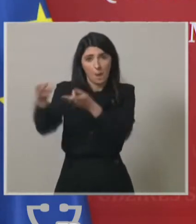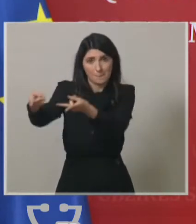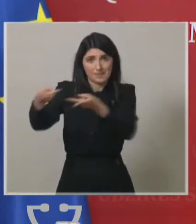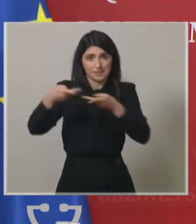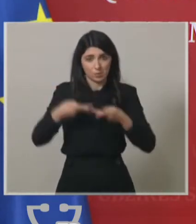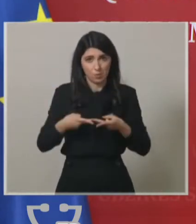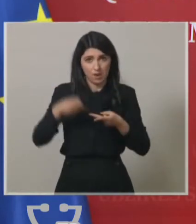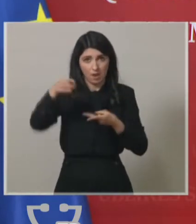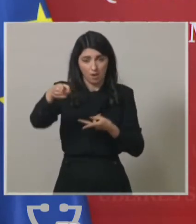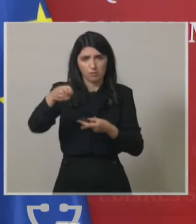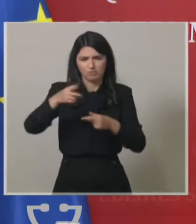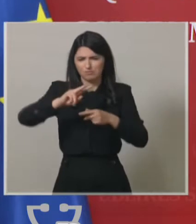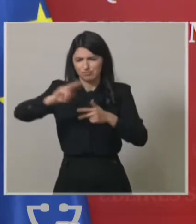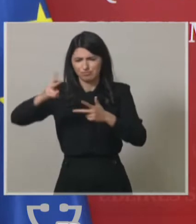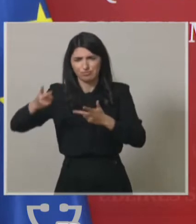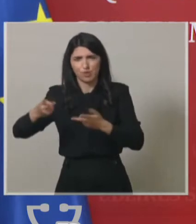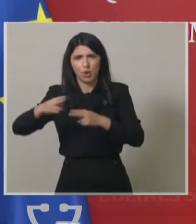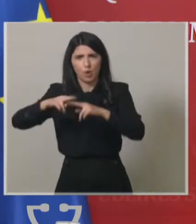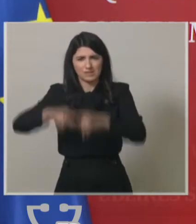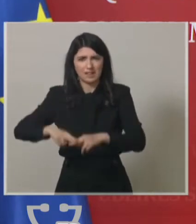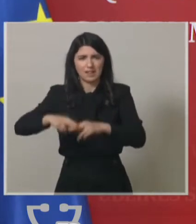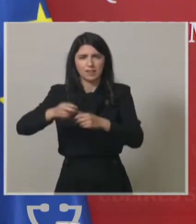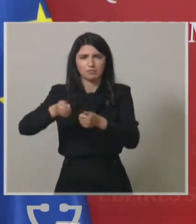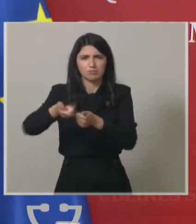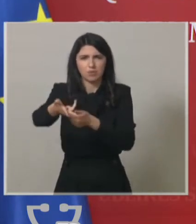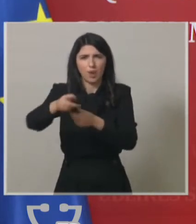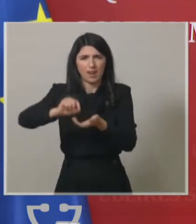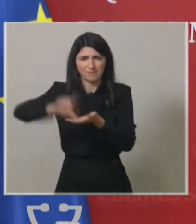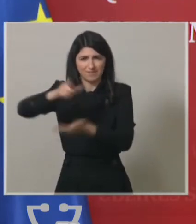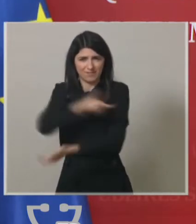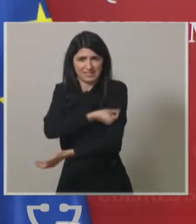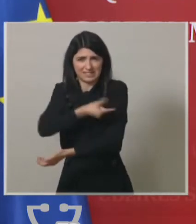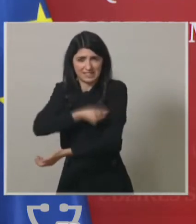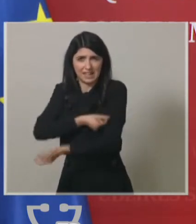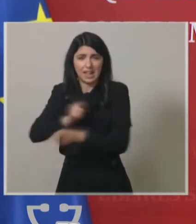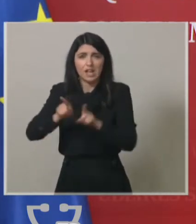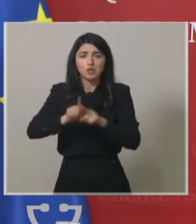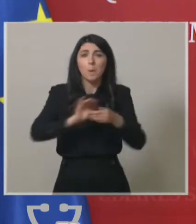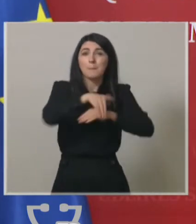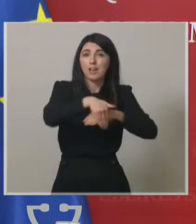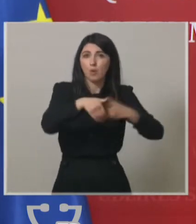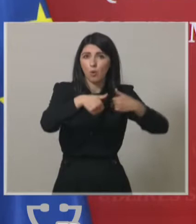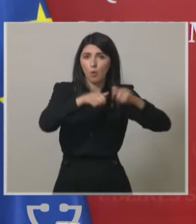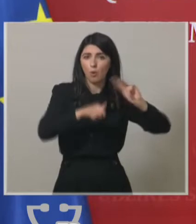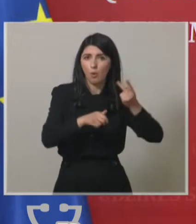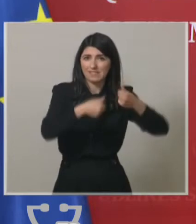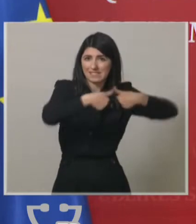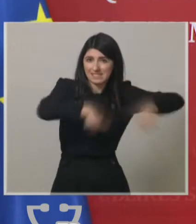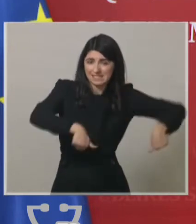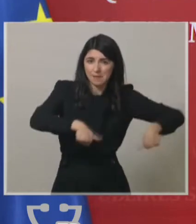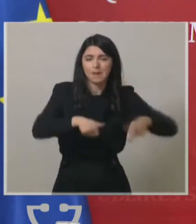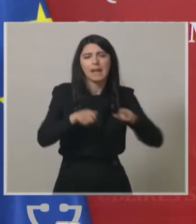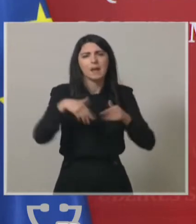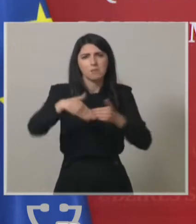пристигнувањето на тие сите останати количини на вакцини во нашата земја и преку COVAX системот, ќе се прави план